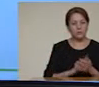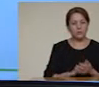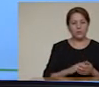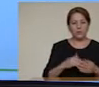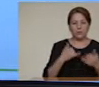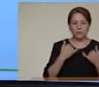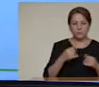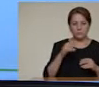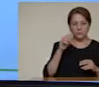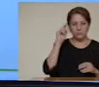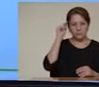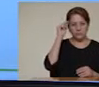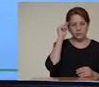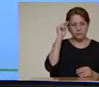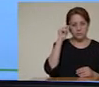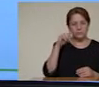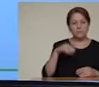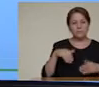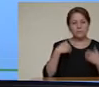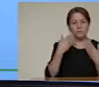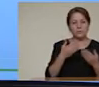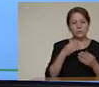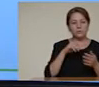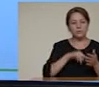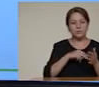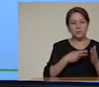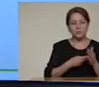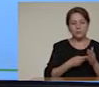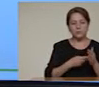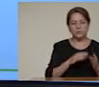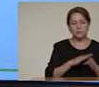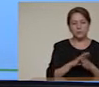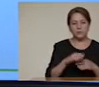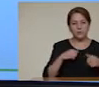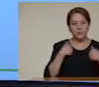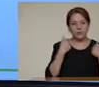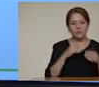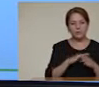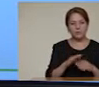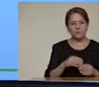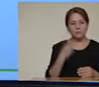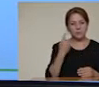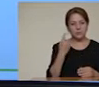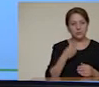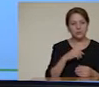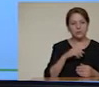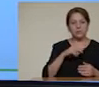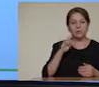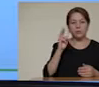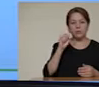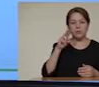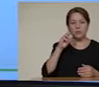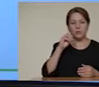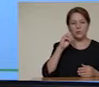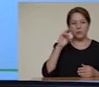Keling darsimizni quyidagi reja asosida ko'rib chiqishga harakat qilamiz. 1. Kalendarning